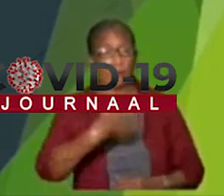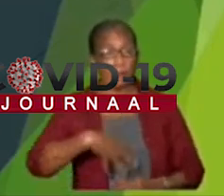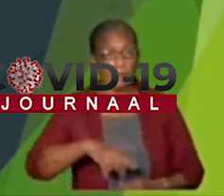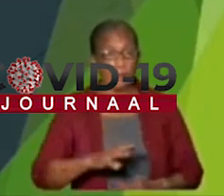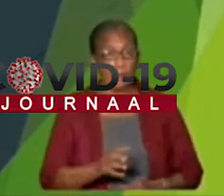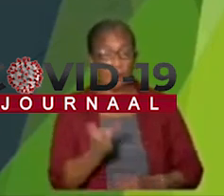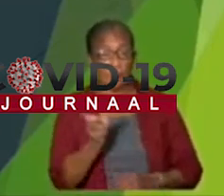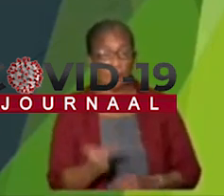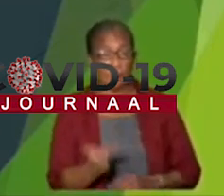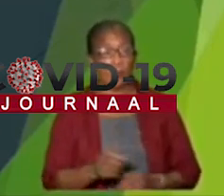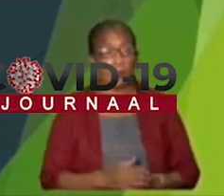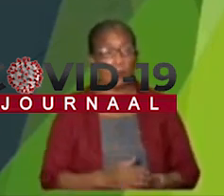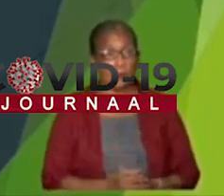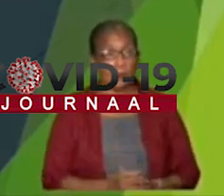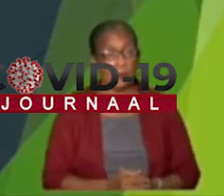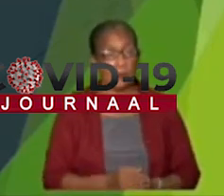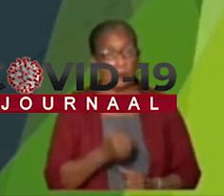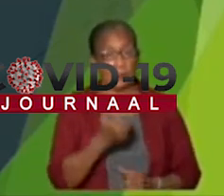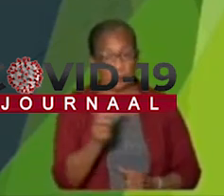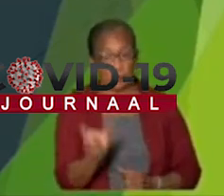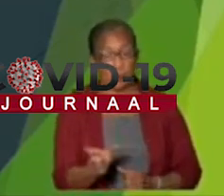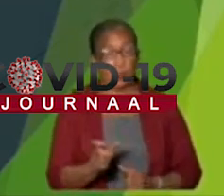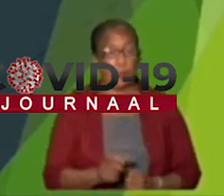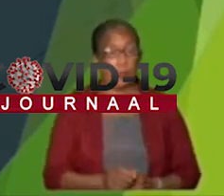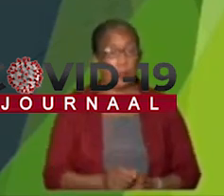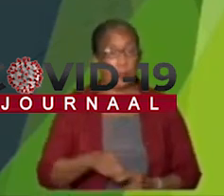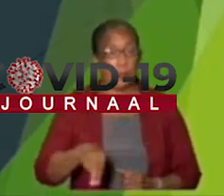6 personen in de maand november.